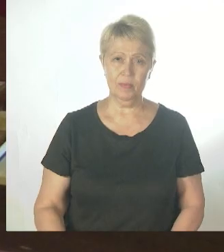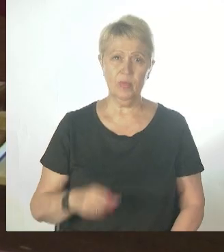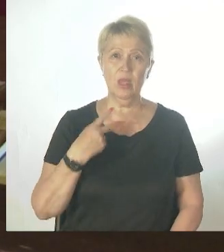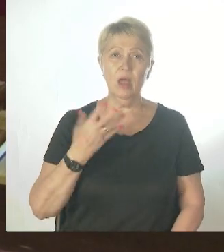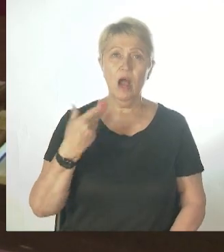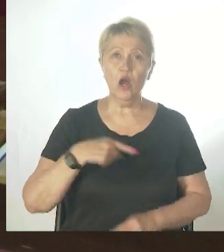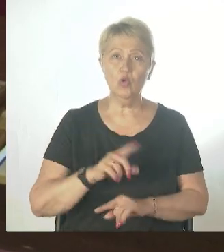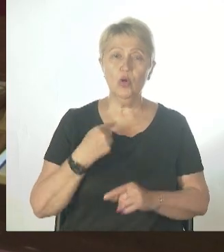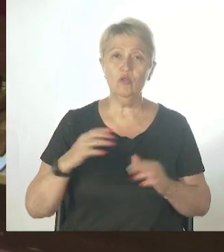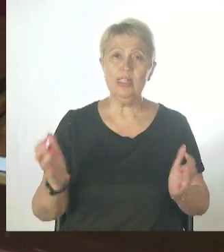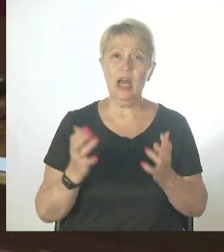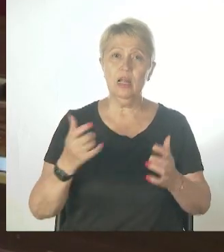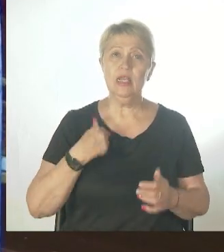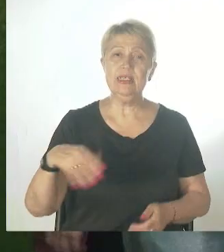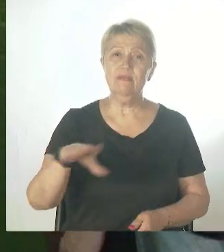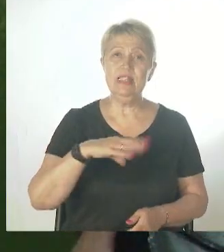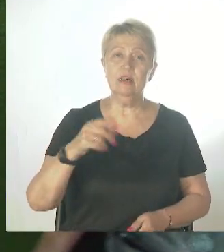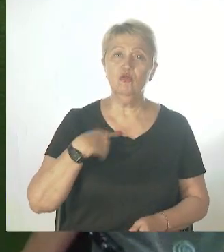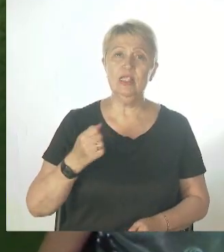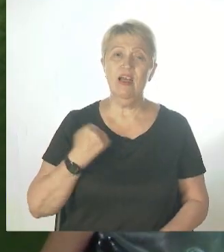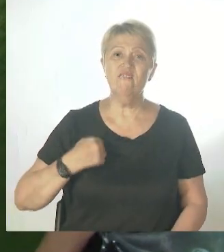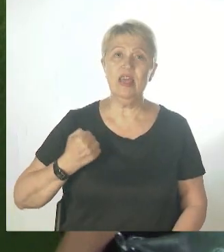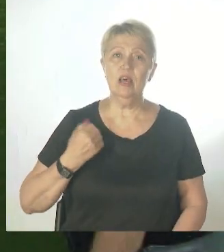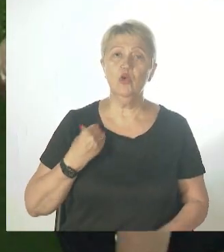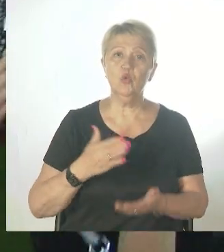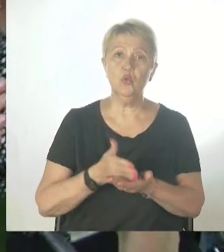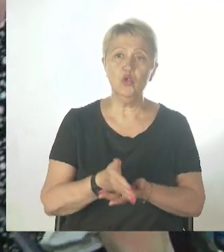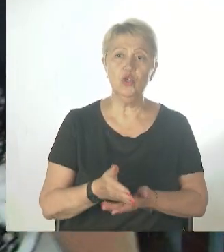охраняет нас, именно нас, военнослужащих.